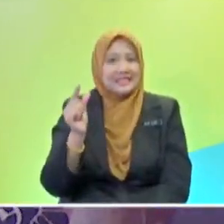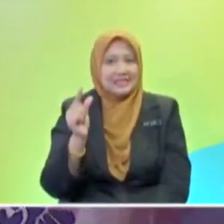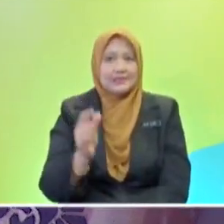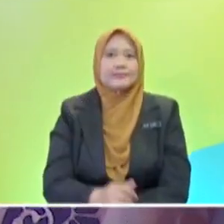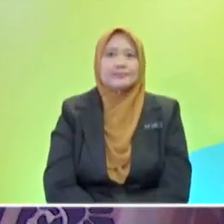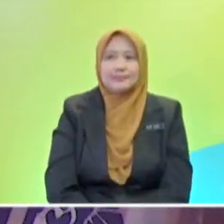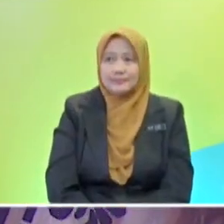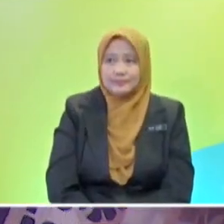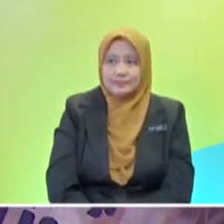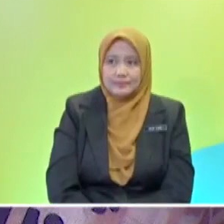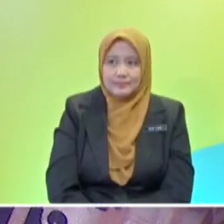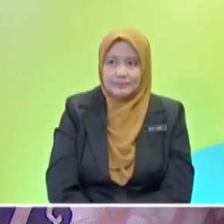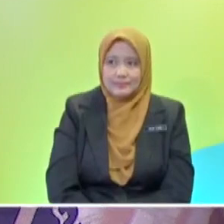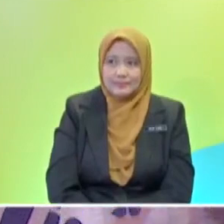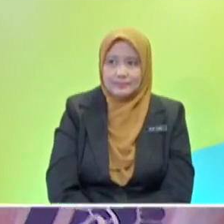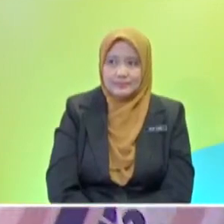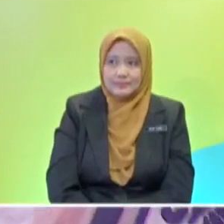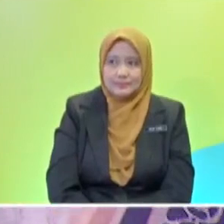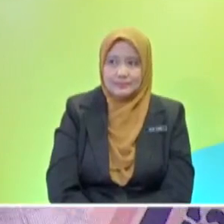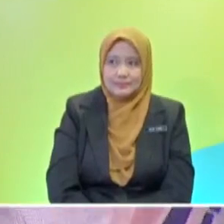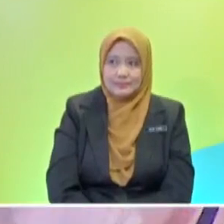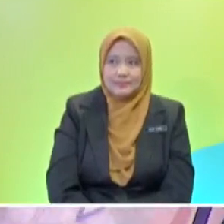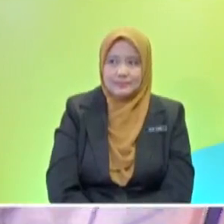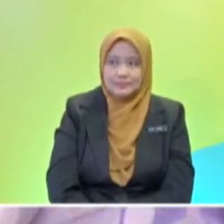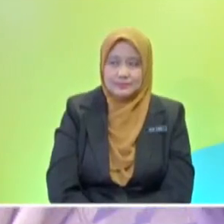saya pun nanti ada jenggo gunting